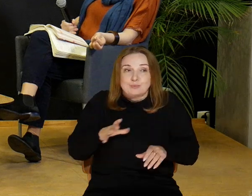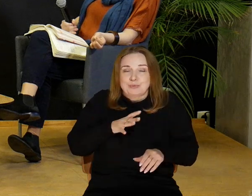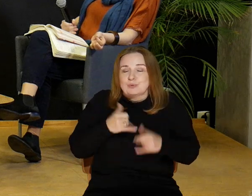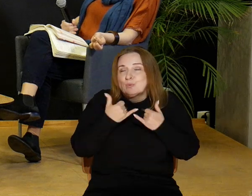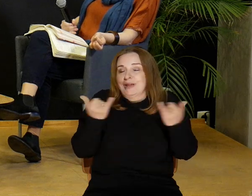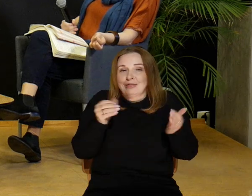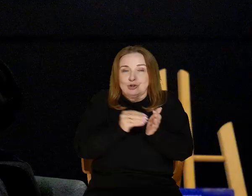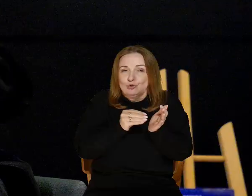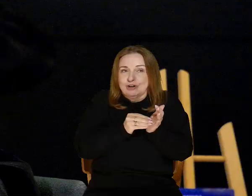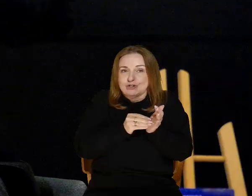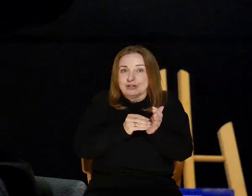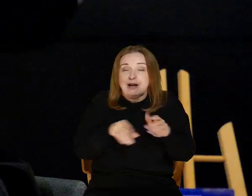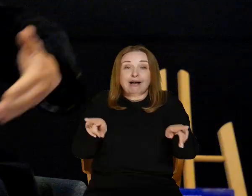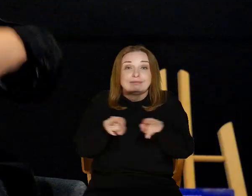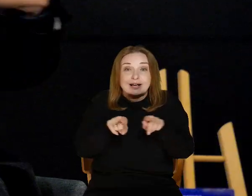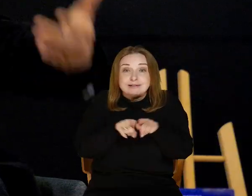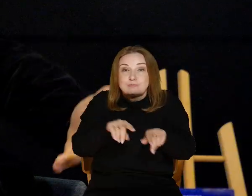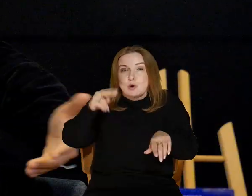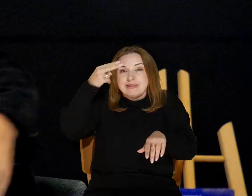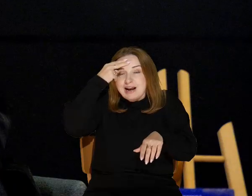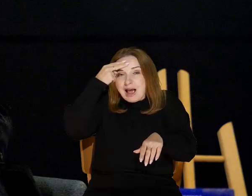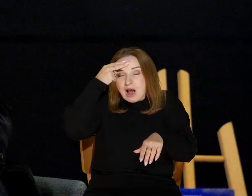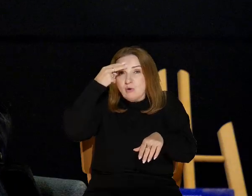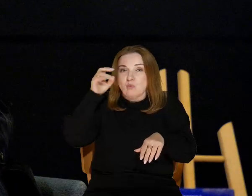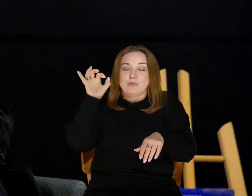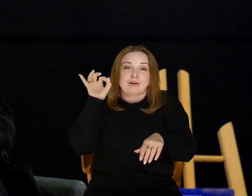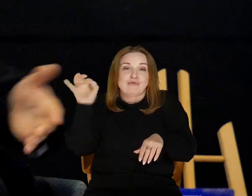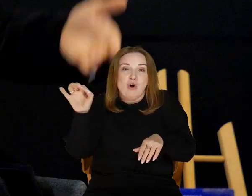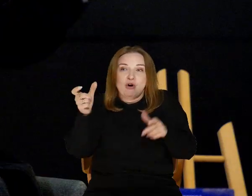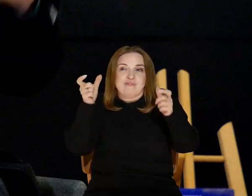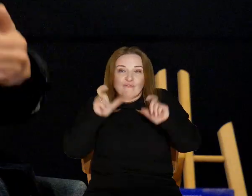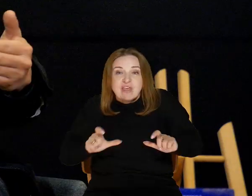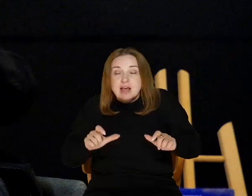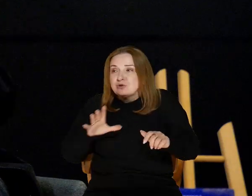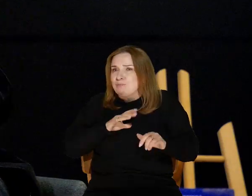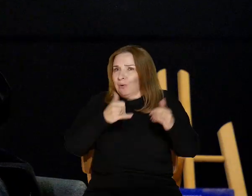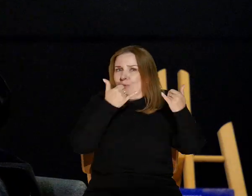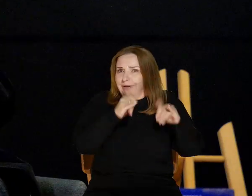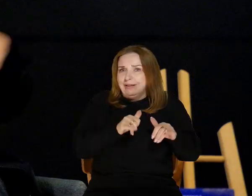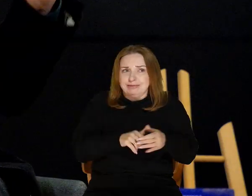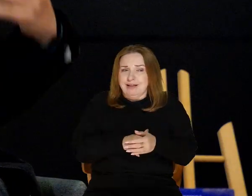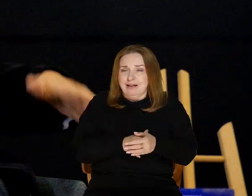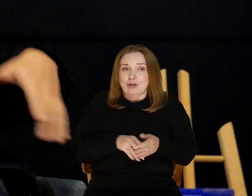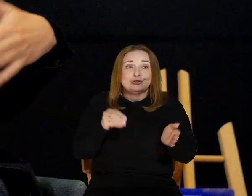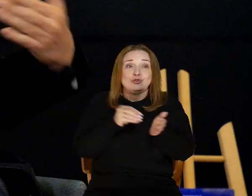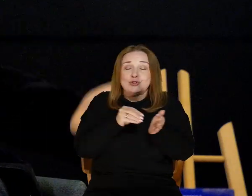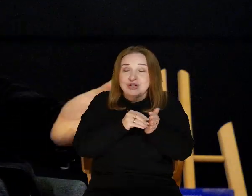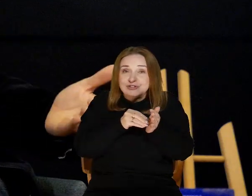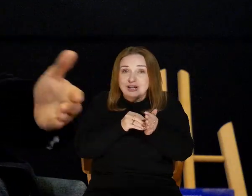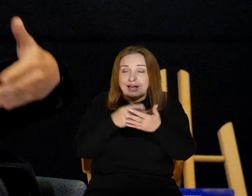różne doświadczenia. Tak? Doświadczenie na przykład traumy pańszczyzny znowu były bardzo odmienne od doświadczenia